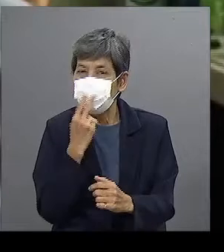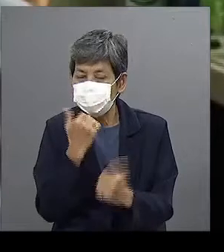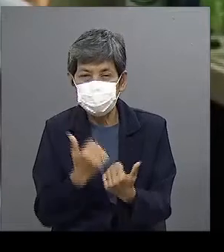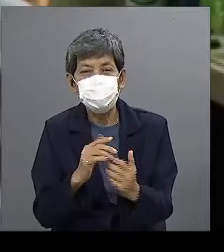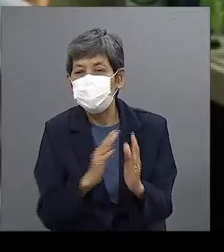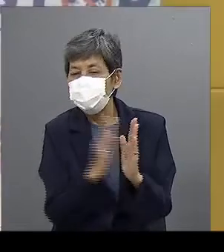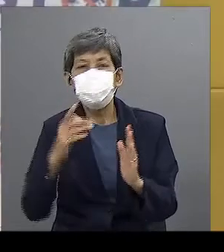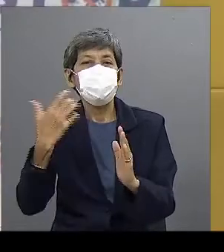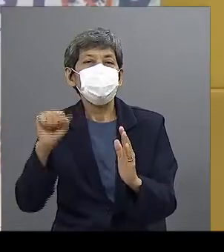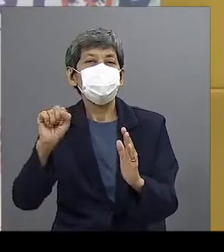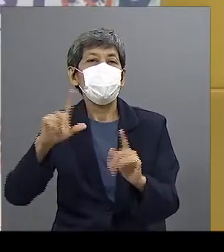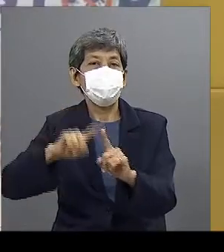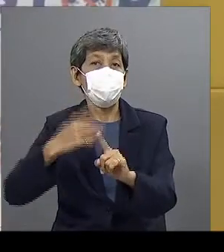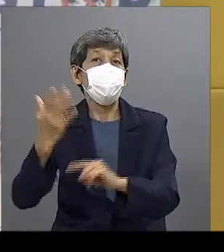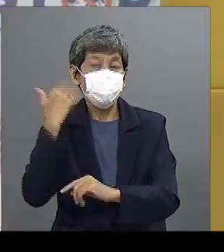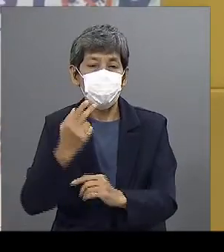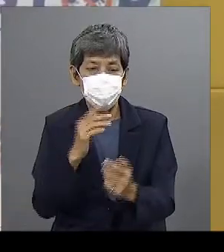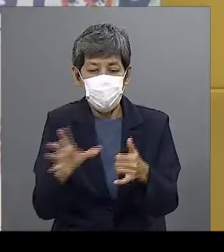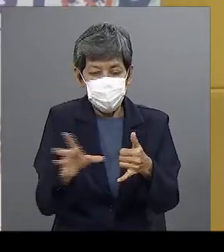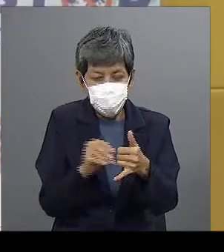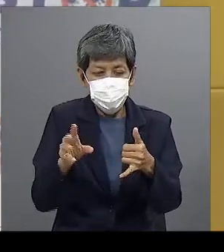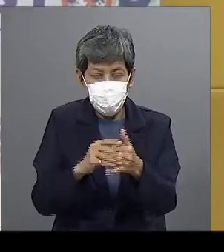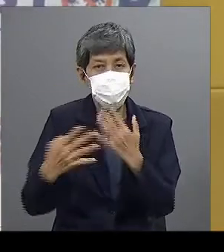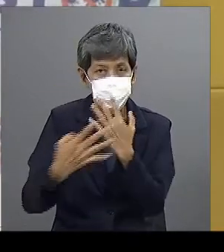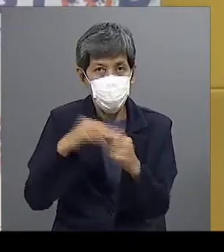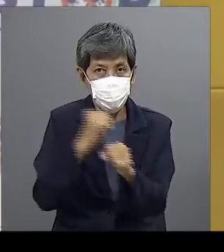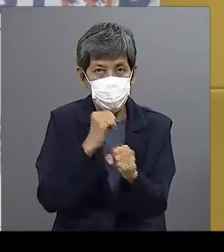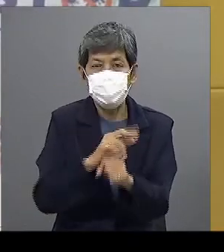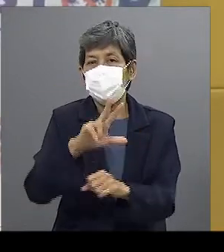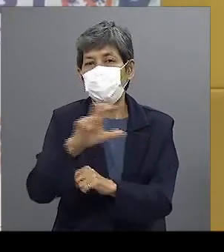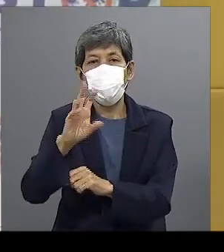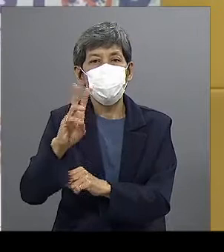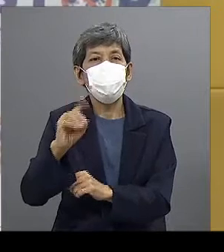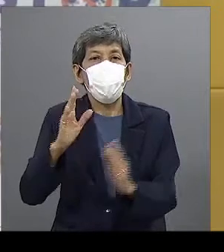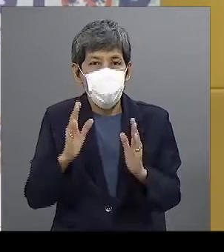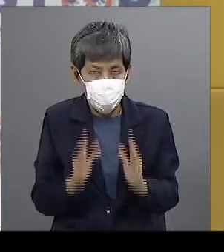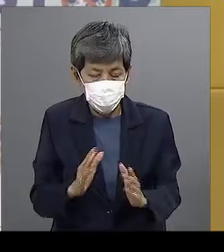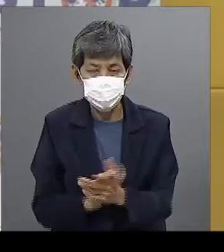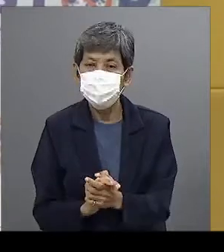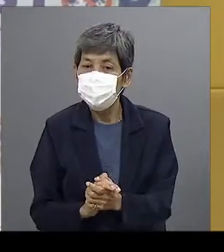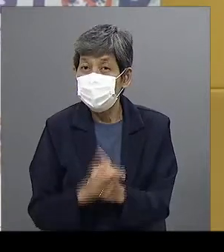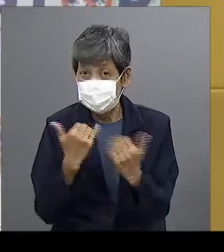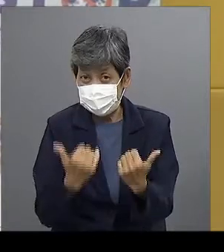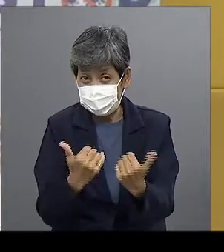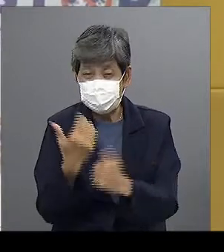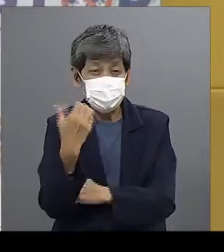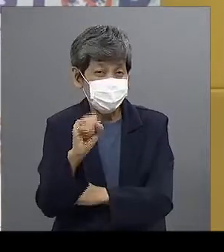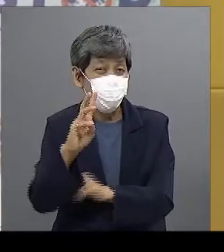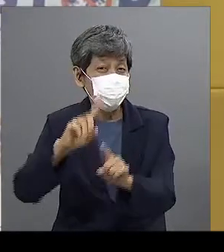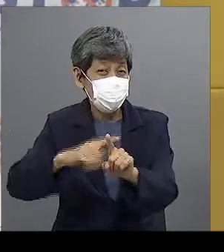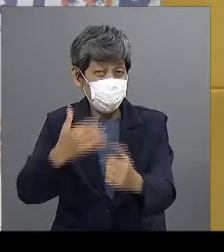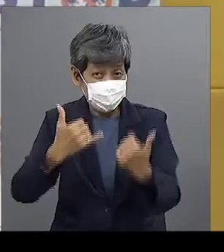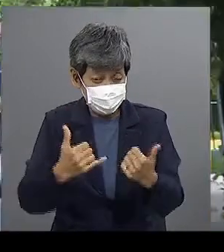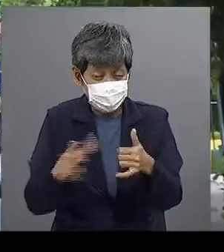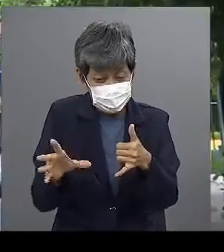พ.ค.ที่ผ่านมาพบผู้ติดเชื้อในเรือนจำ 361คนและข้อมูลล่าสุดวันที่ 16พฤษภาคมพบผู้ติดเชื้อ